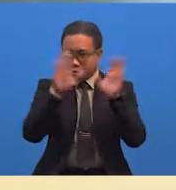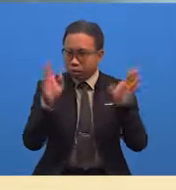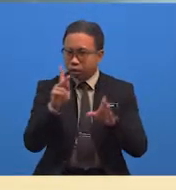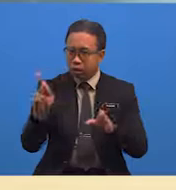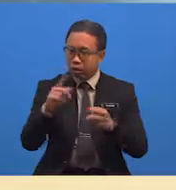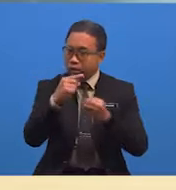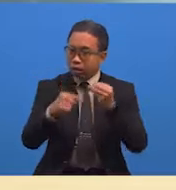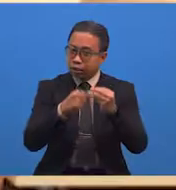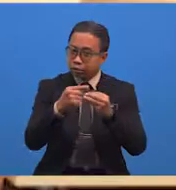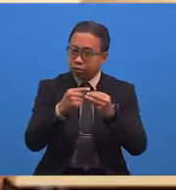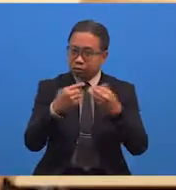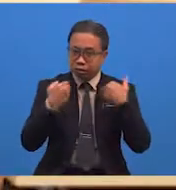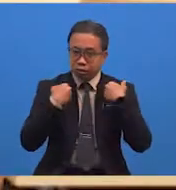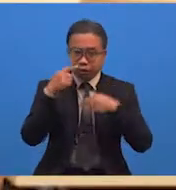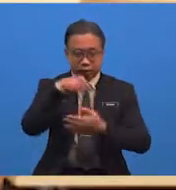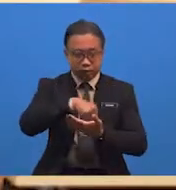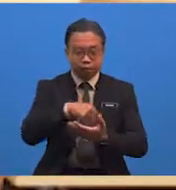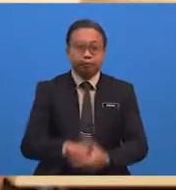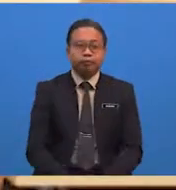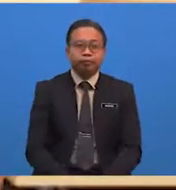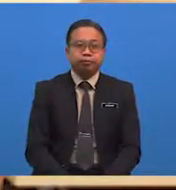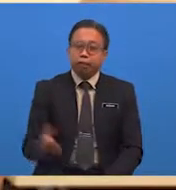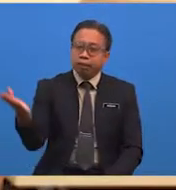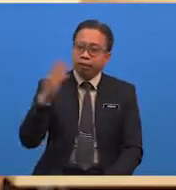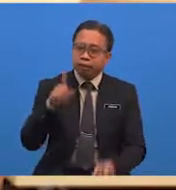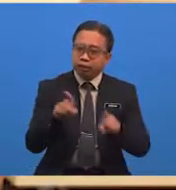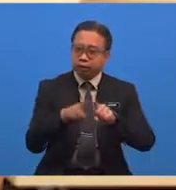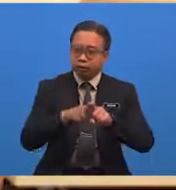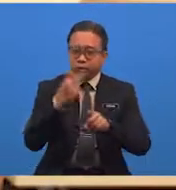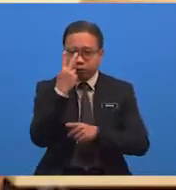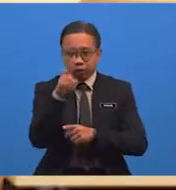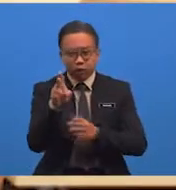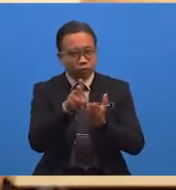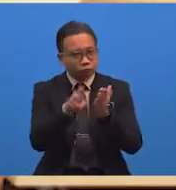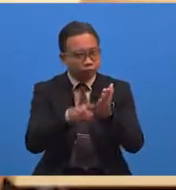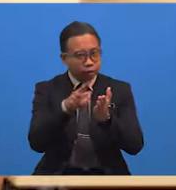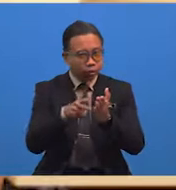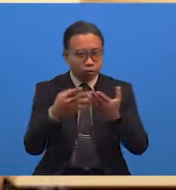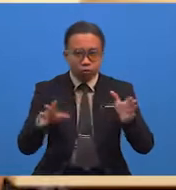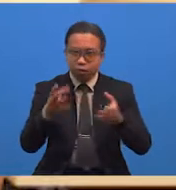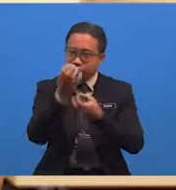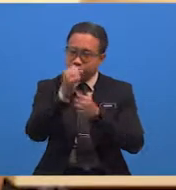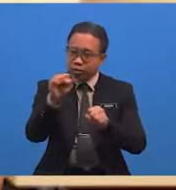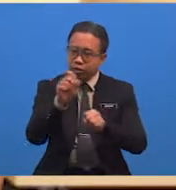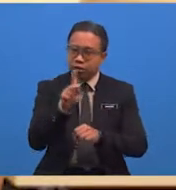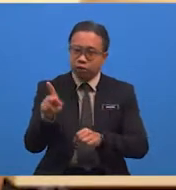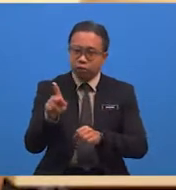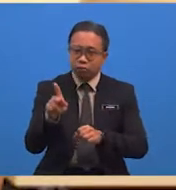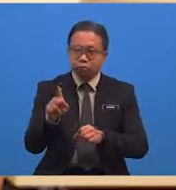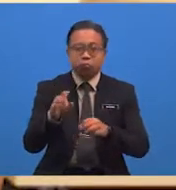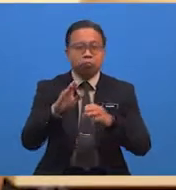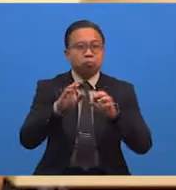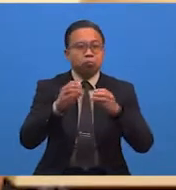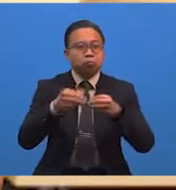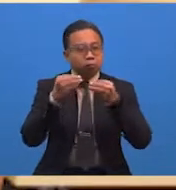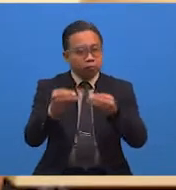berkenaan topik ini, mari sama-sama tonton video yang telah disediakan bagi